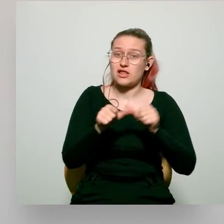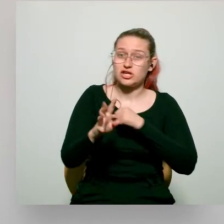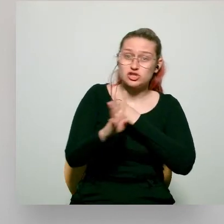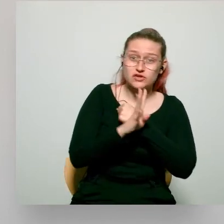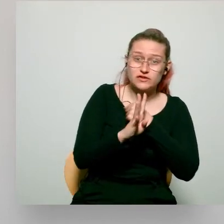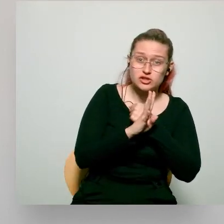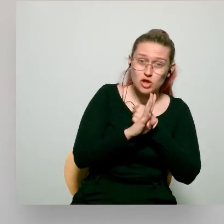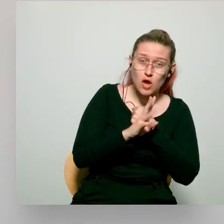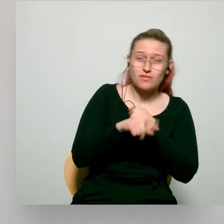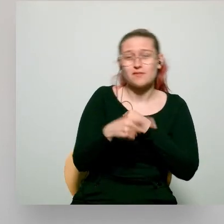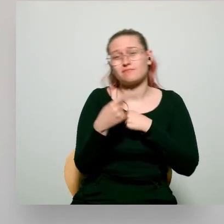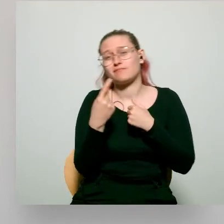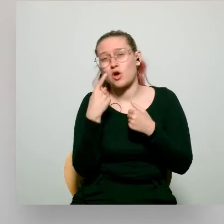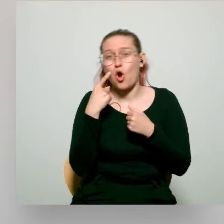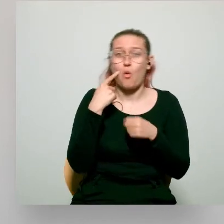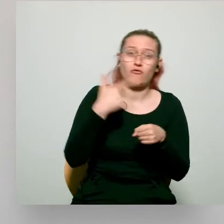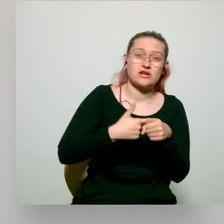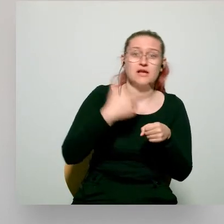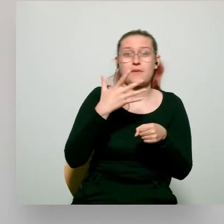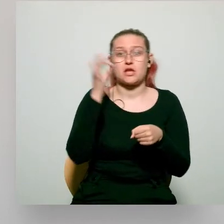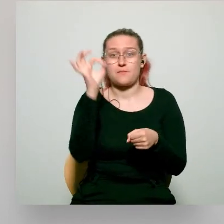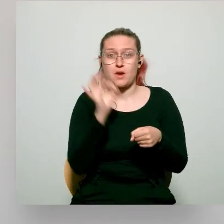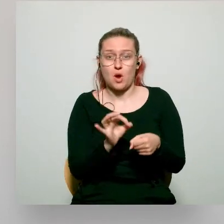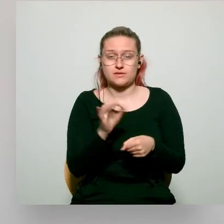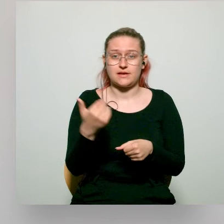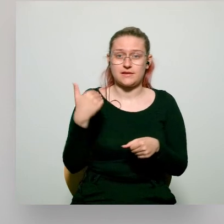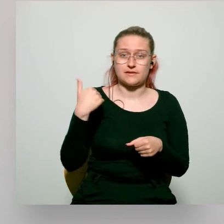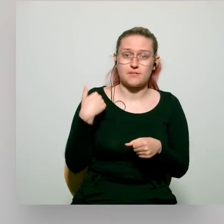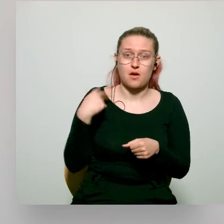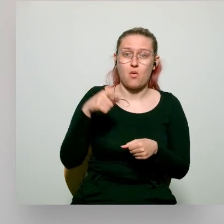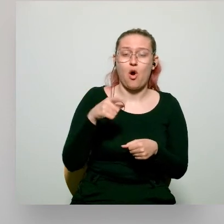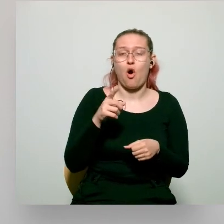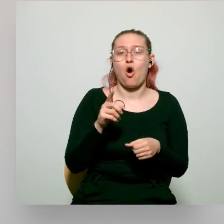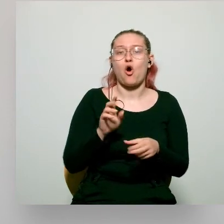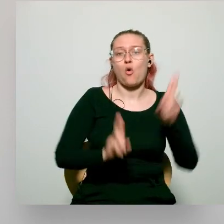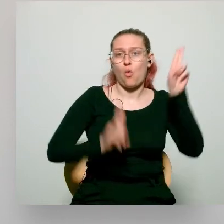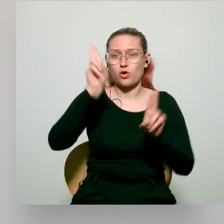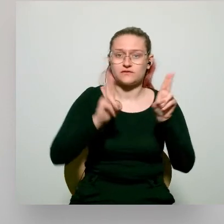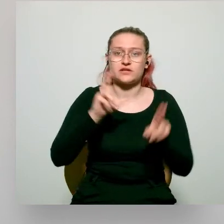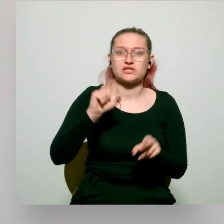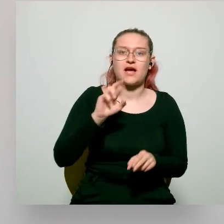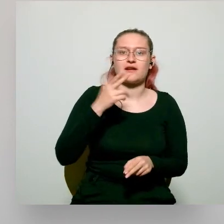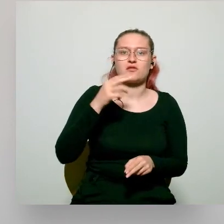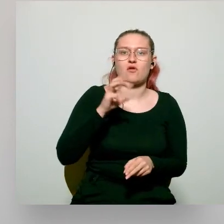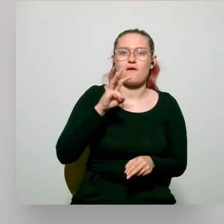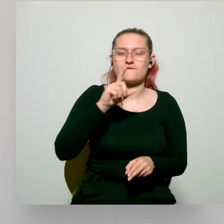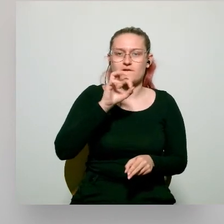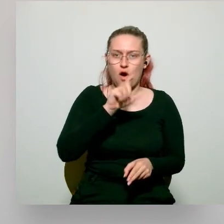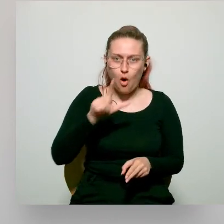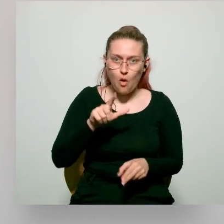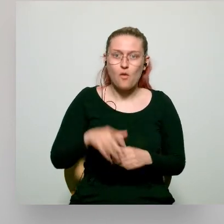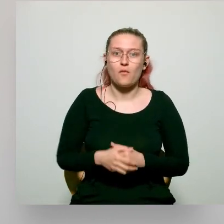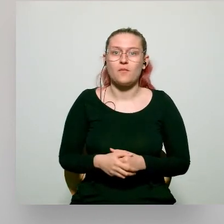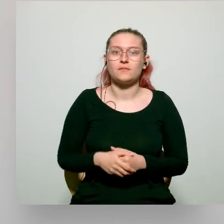mało, 20-25% powiedzmy, głosy na Czornowoła, głosy przeciwko tego